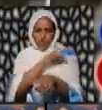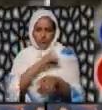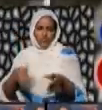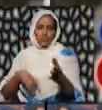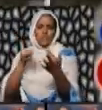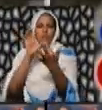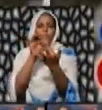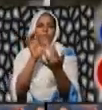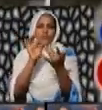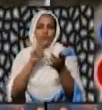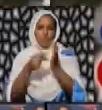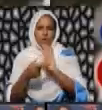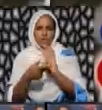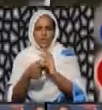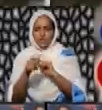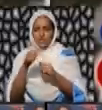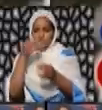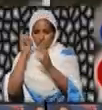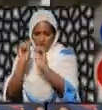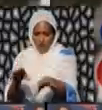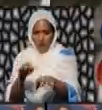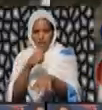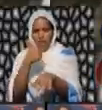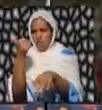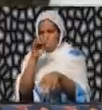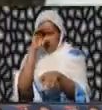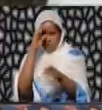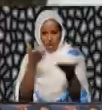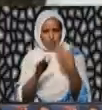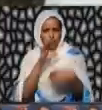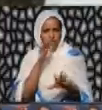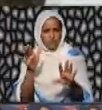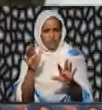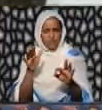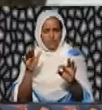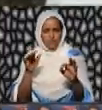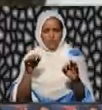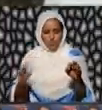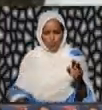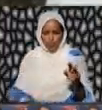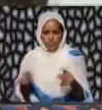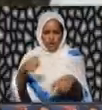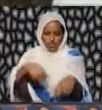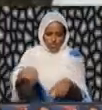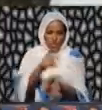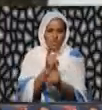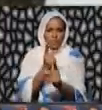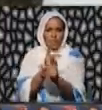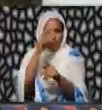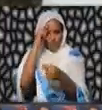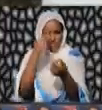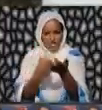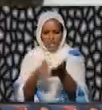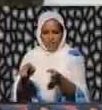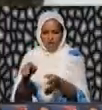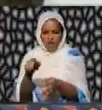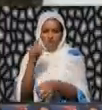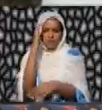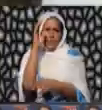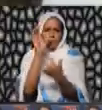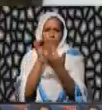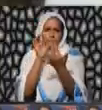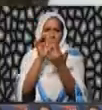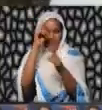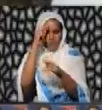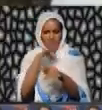የመረጠው ሲጣል እንደ ሌሎች ህጻናት ሳይሞት እግዚአብሔር አራዊትን ጠባቂ ያደርጎለት አራዊት ሲጠብቁት የነበረ ስለዚህ ከዛ ደግሞ